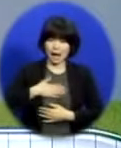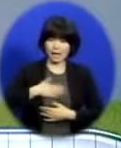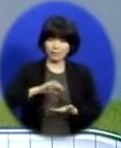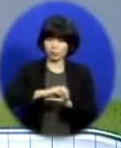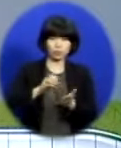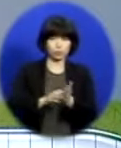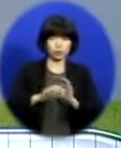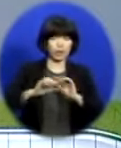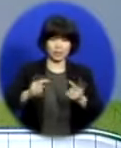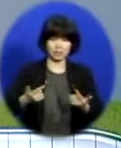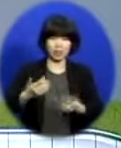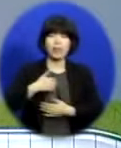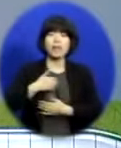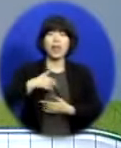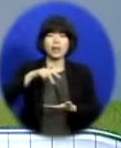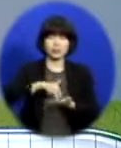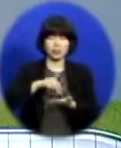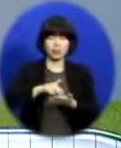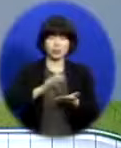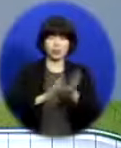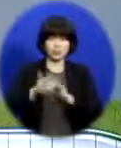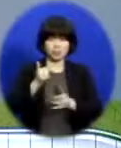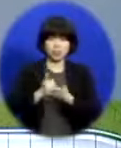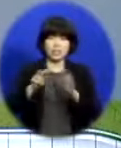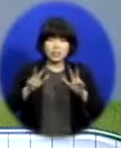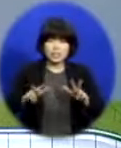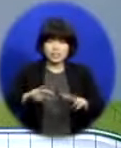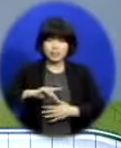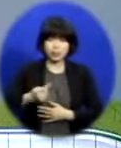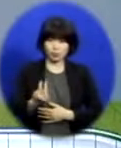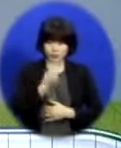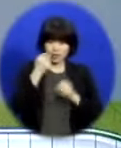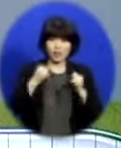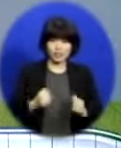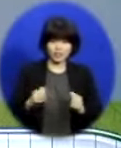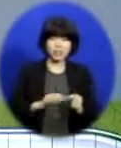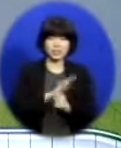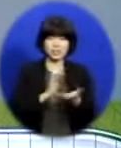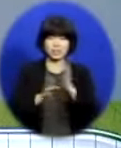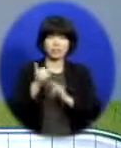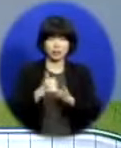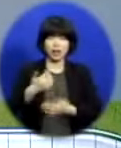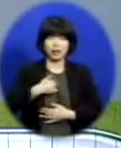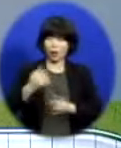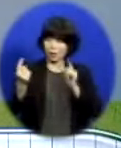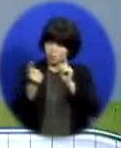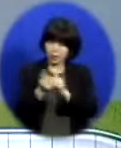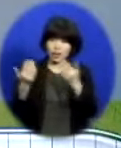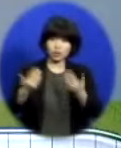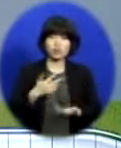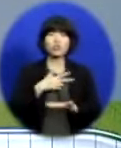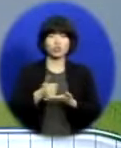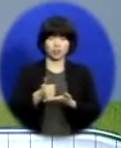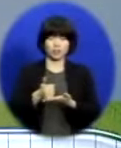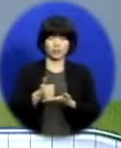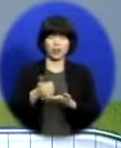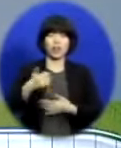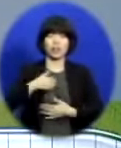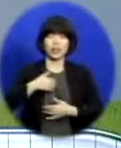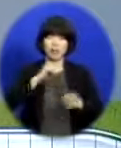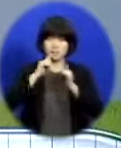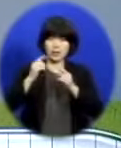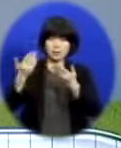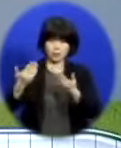아니고 내게 있어서 예수님은 지금도 살아계신 주님이시고 나와 만나 주시는 주님이시고 내게